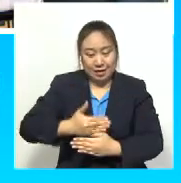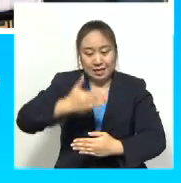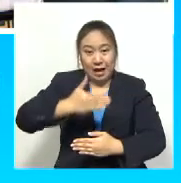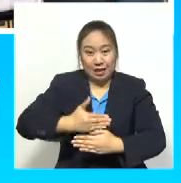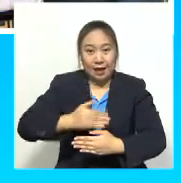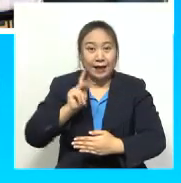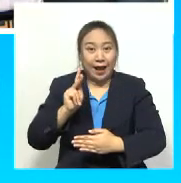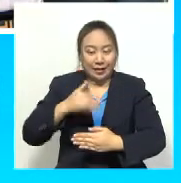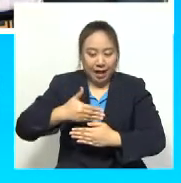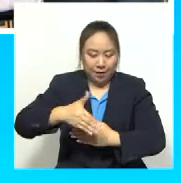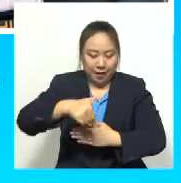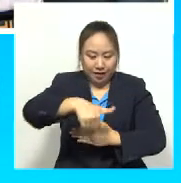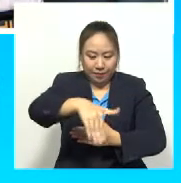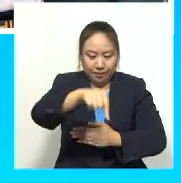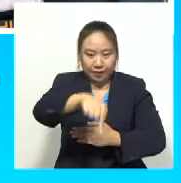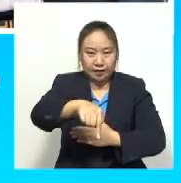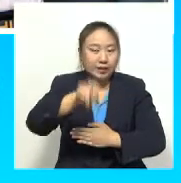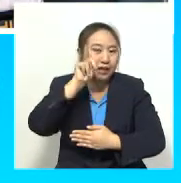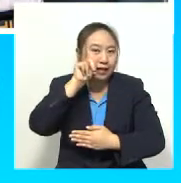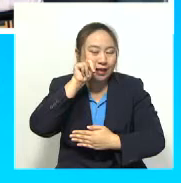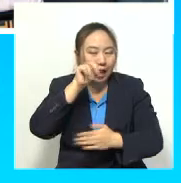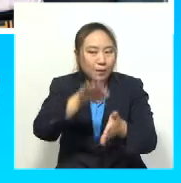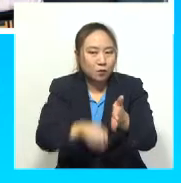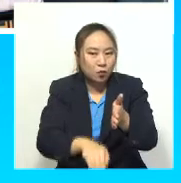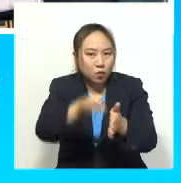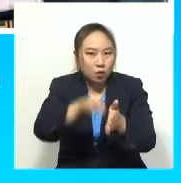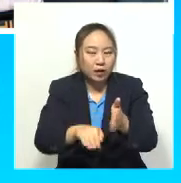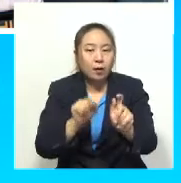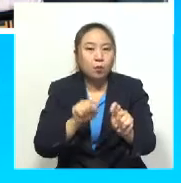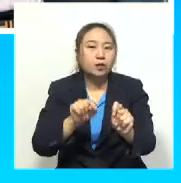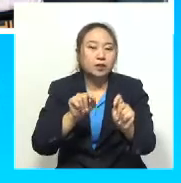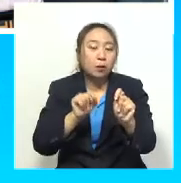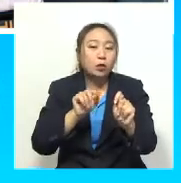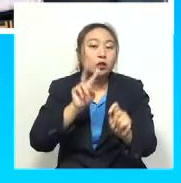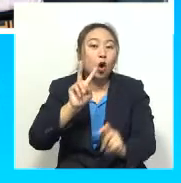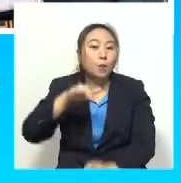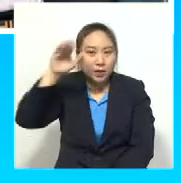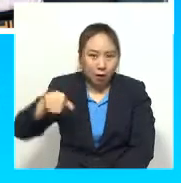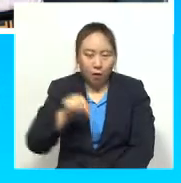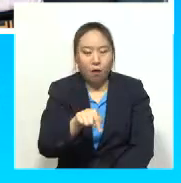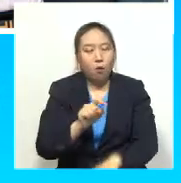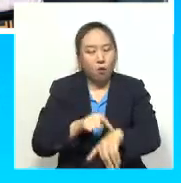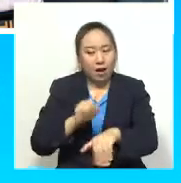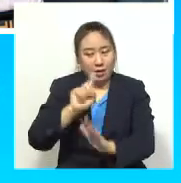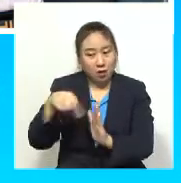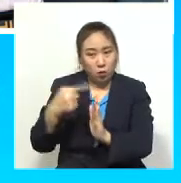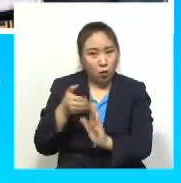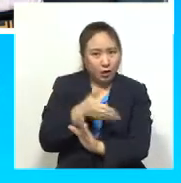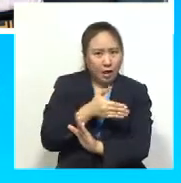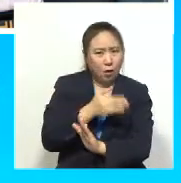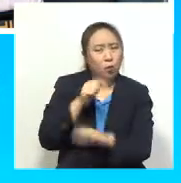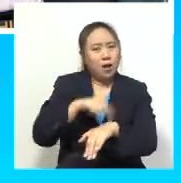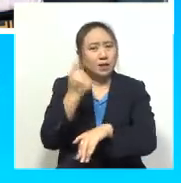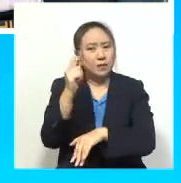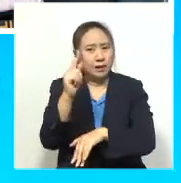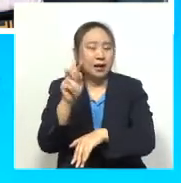ครับที่จุดวัดน้ำที่ตำบลสองพี่น้องนะครับเมื่อเวลา 11:00 นเมื่อชั่วโมงที่แล้วนะครับระดับน้ำอยู่ต่